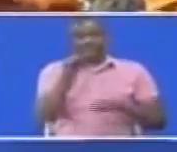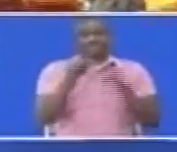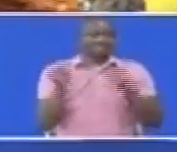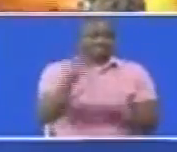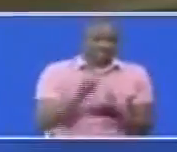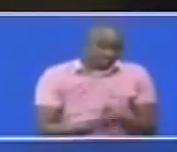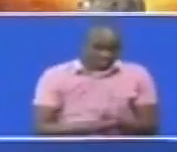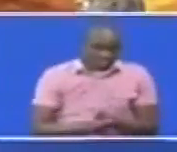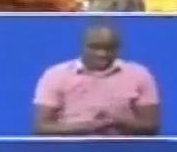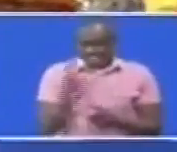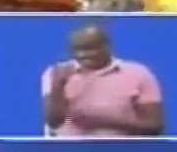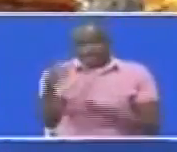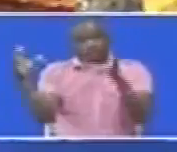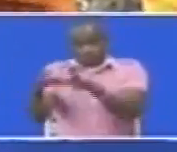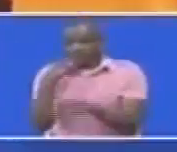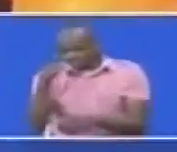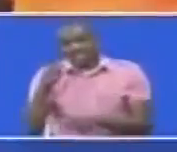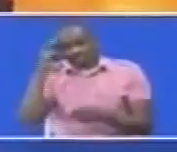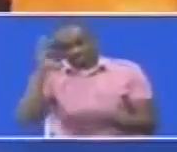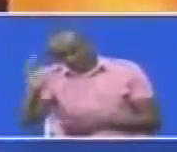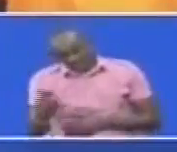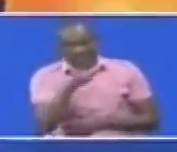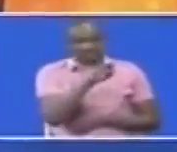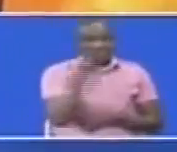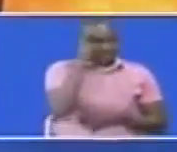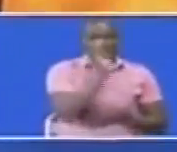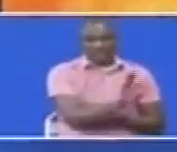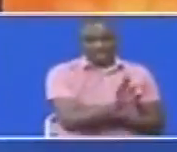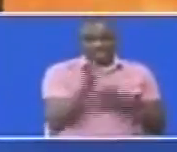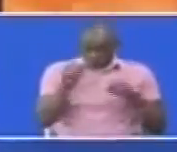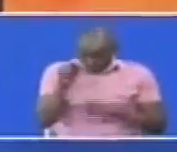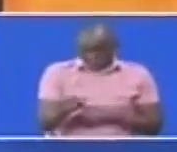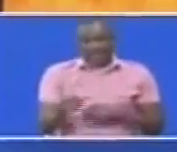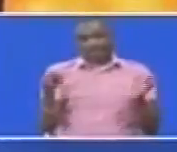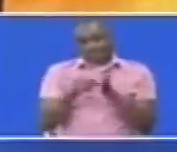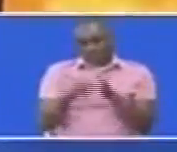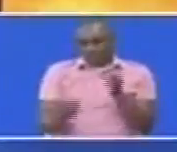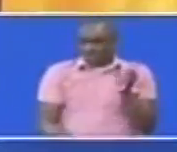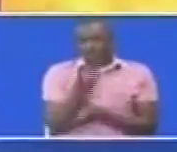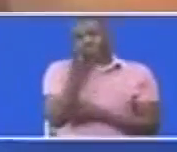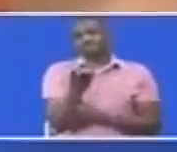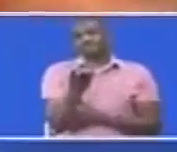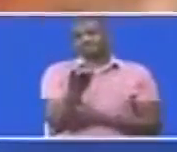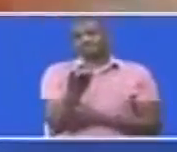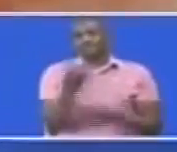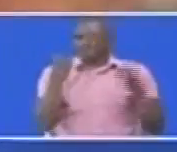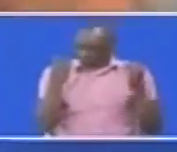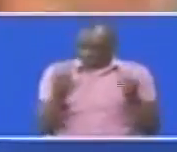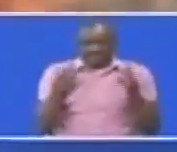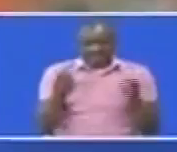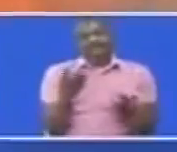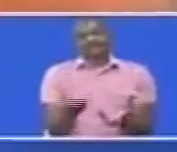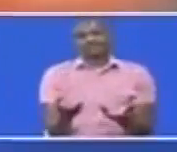Kila upande unatetea jamii yake. Matokeo ya yote hayo yakawa majeruhi. Wengi wanaguza majeraha katika hospitali